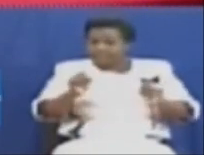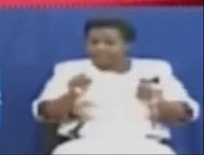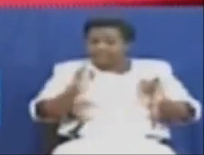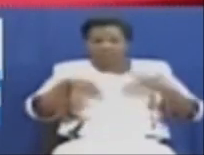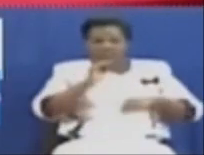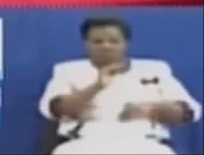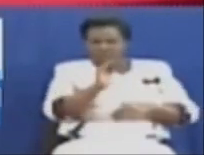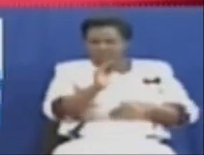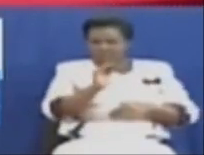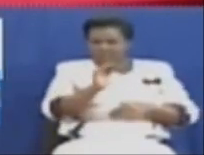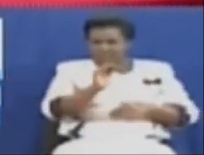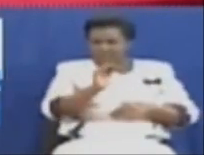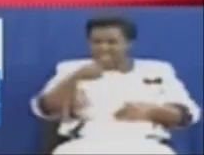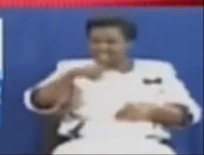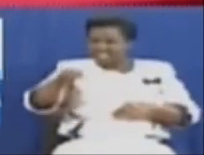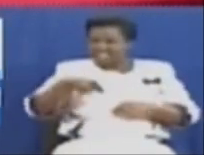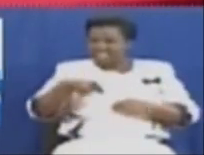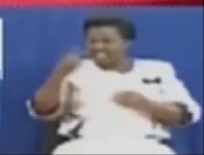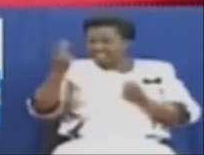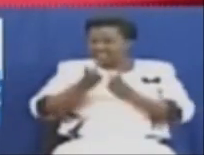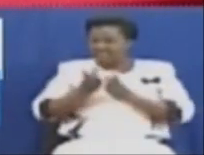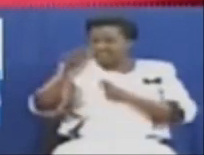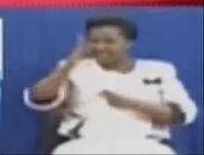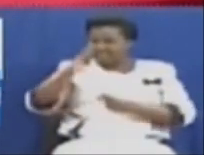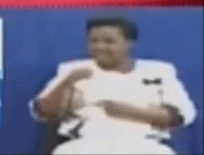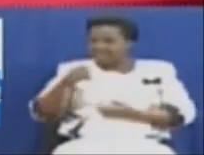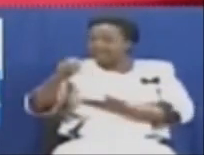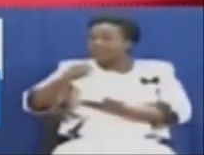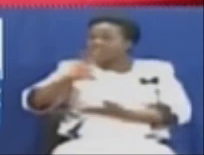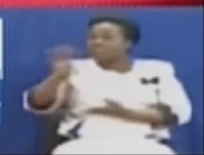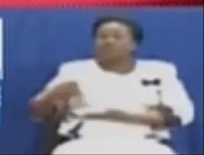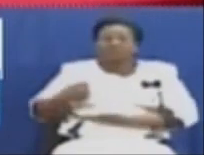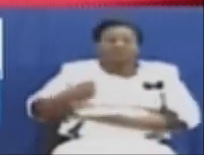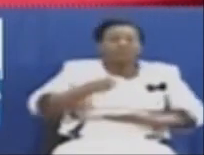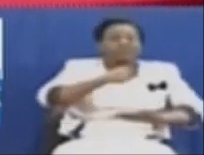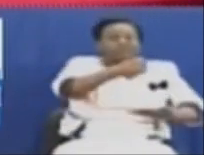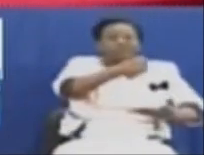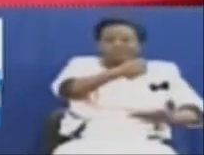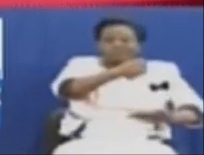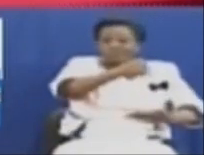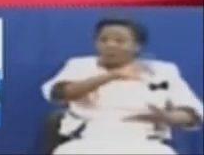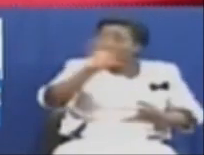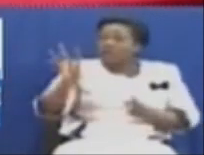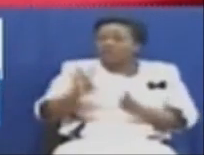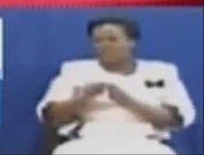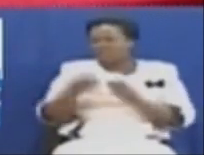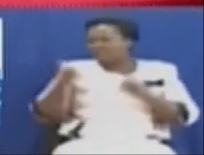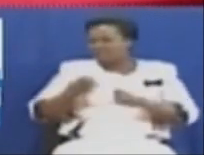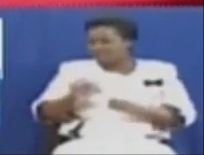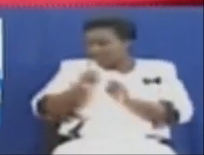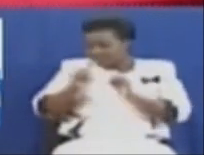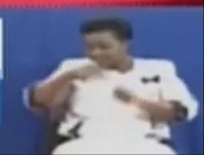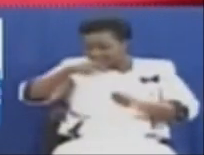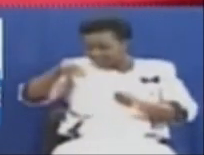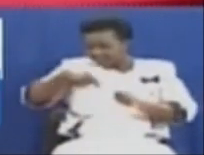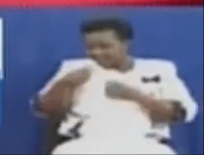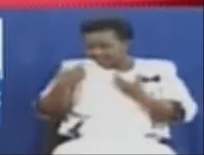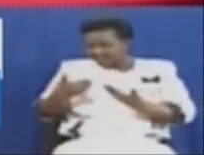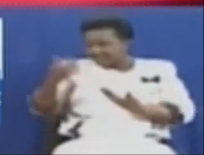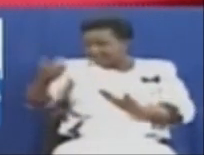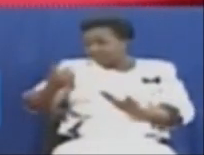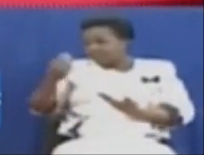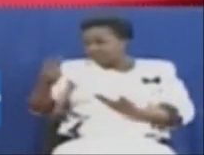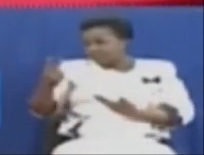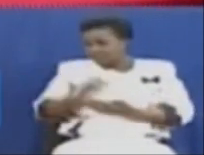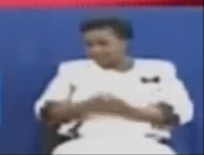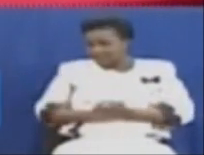100% kulingana na mahitaji hayo. Lakini bado kipindi tulichonacho sasa mwezi wa pili, tukiwa tunaelekea kwenye bunge la